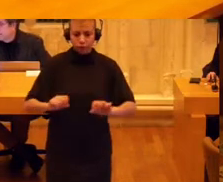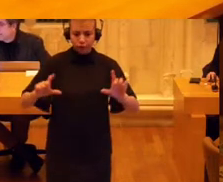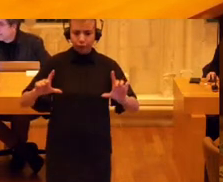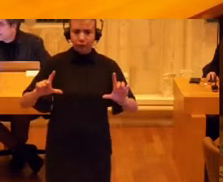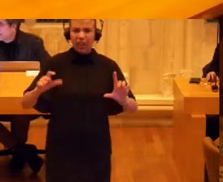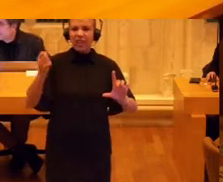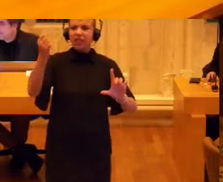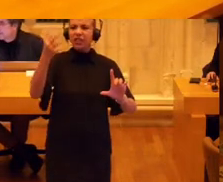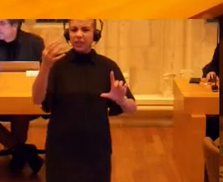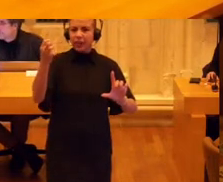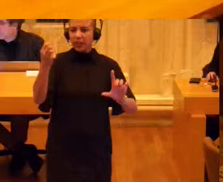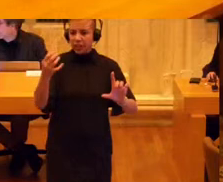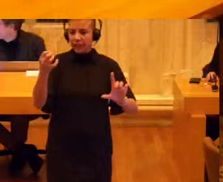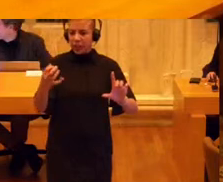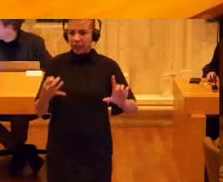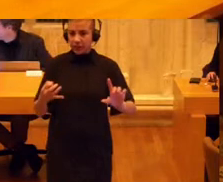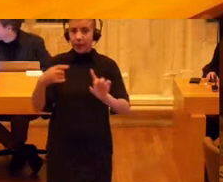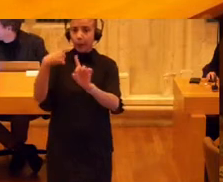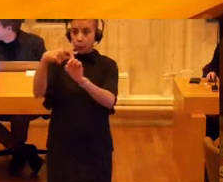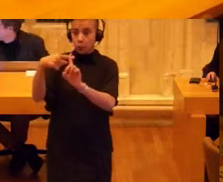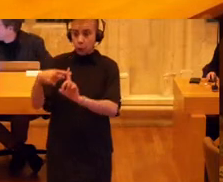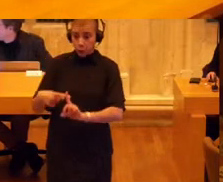millions.